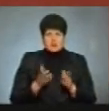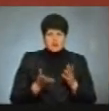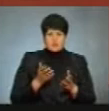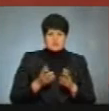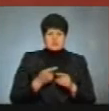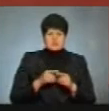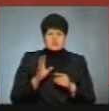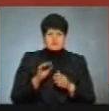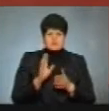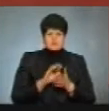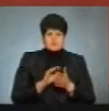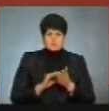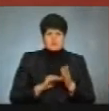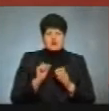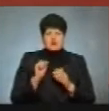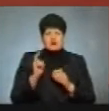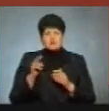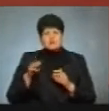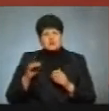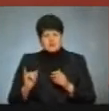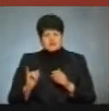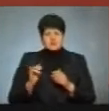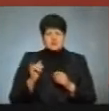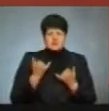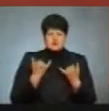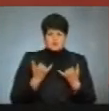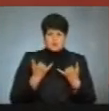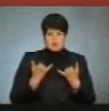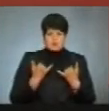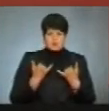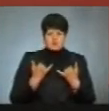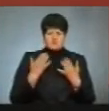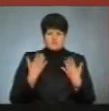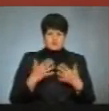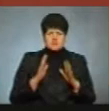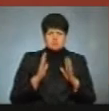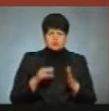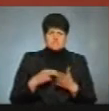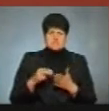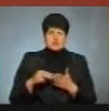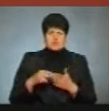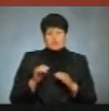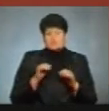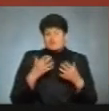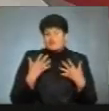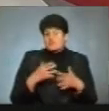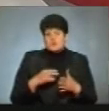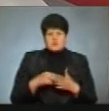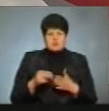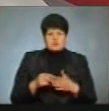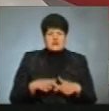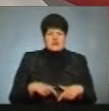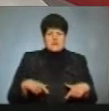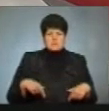це все буде написано в акті обстеження. І сьогодні вже буде закуплено, можливо, вже і закупили